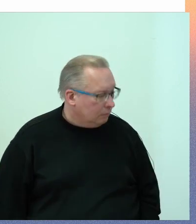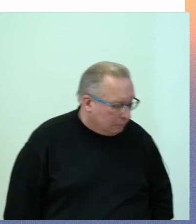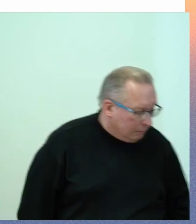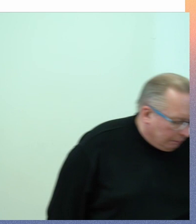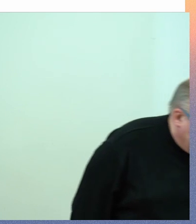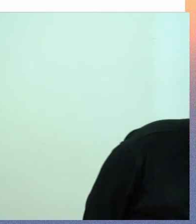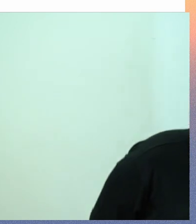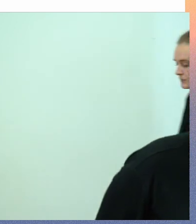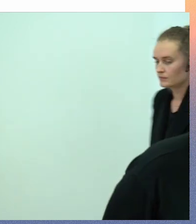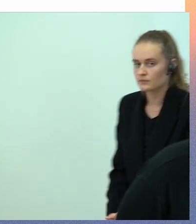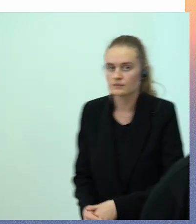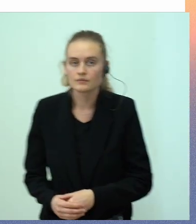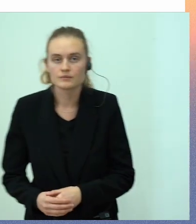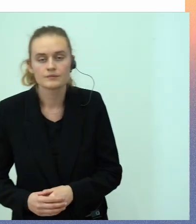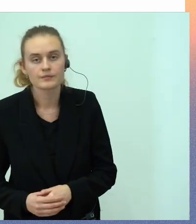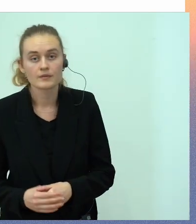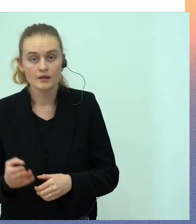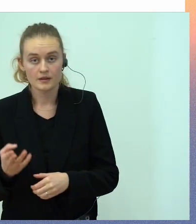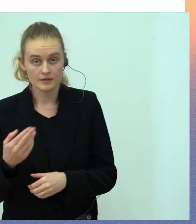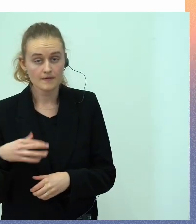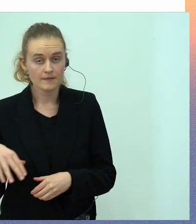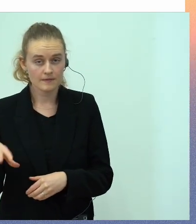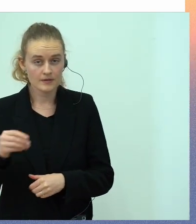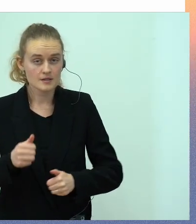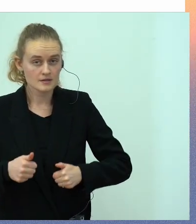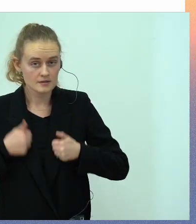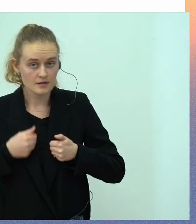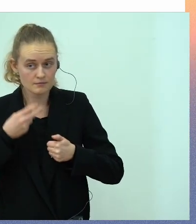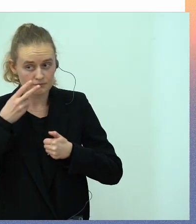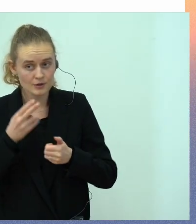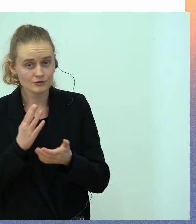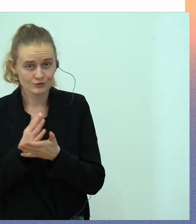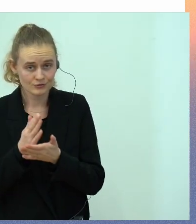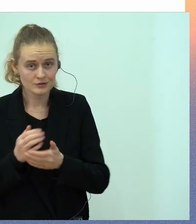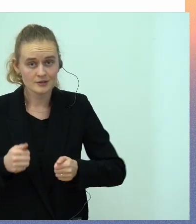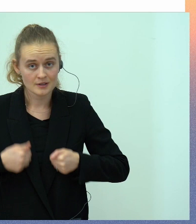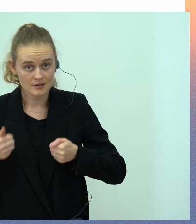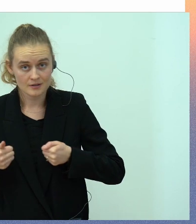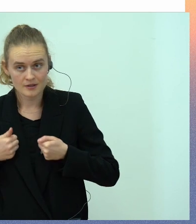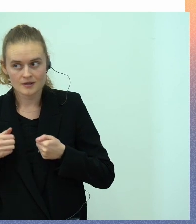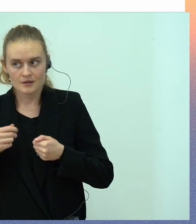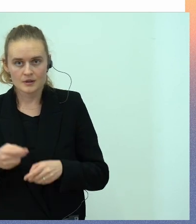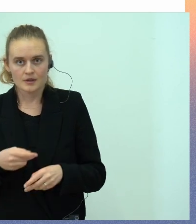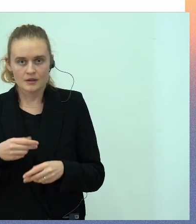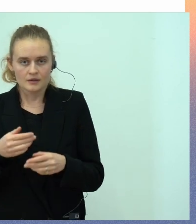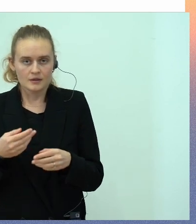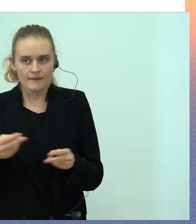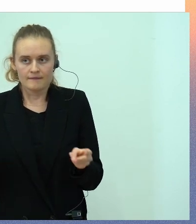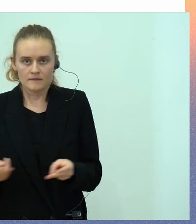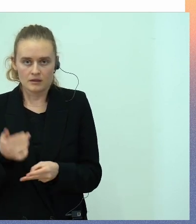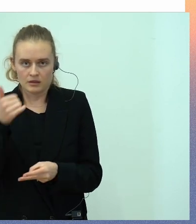Taip mes dedame pastangas, tačiau kol kas mums nepavyksta visapusiškai